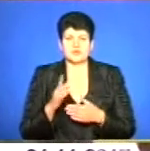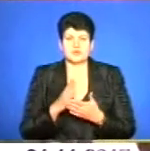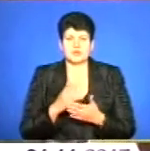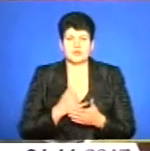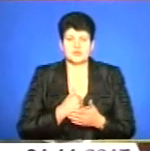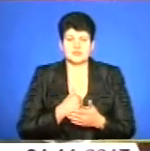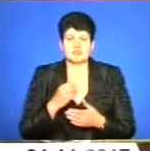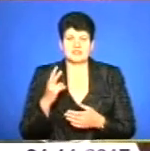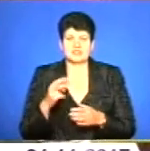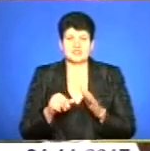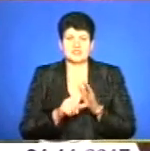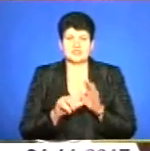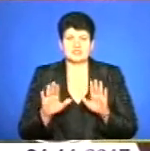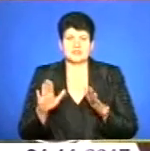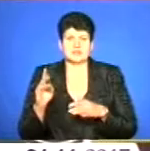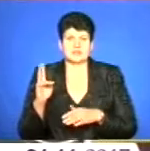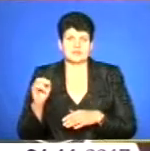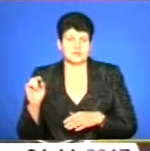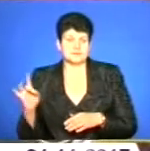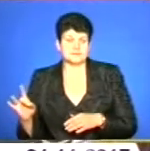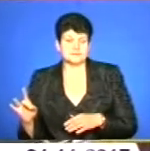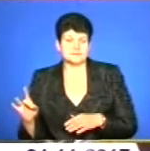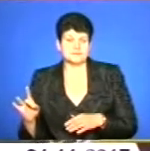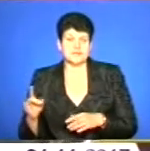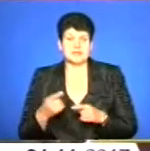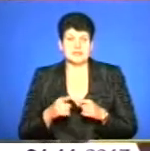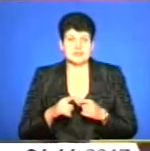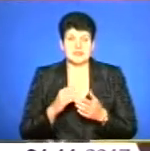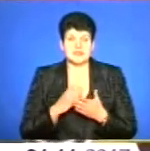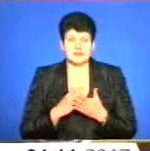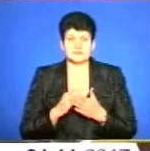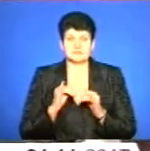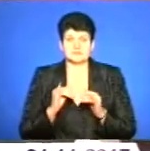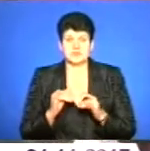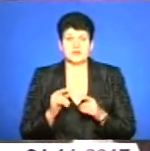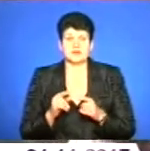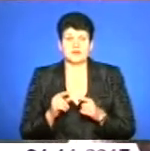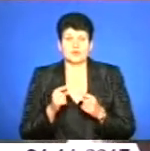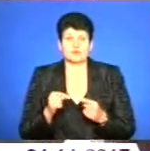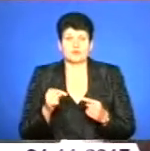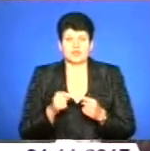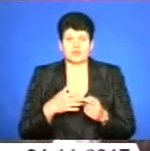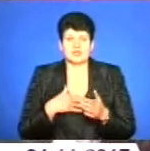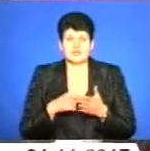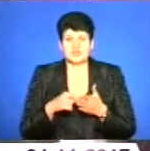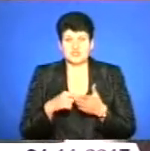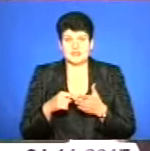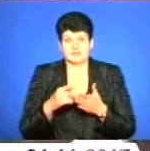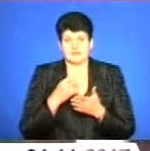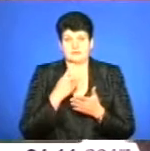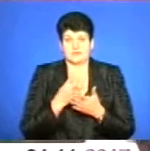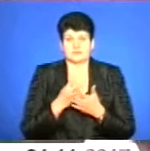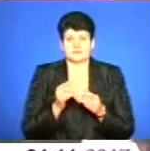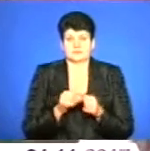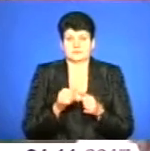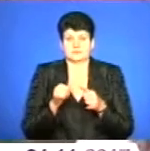нас 206 випадків кору, тобто у нас є неблагополуччя, відповідно у нас відмічається ріст захворюваності на